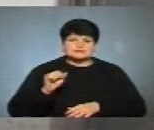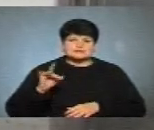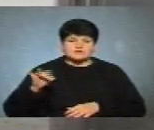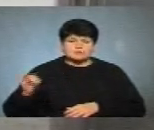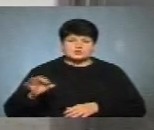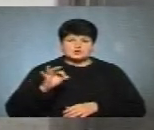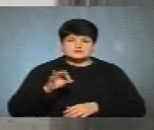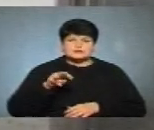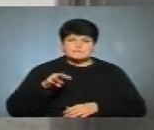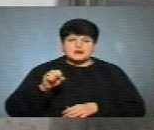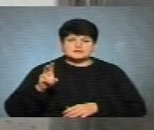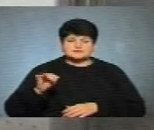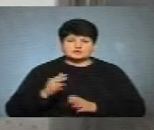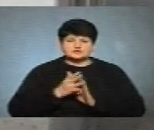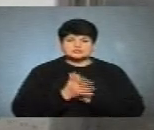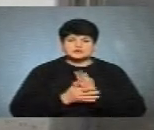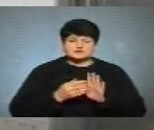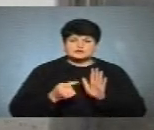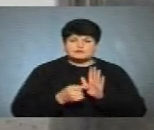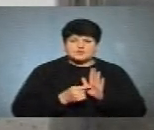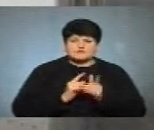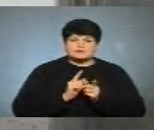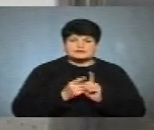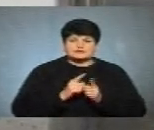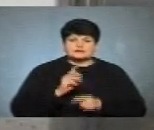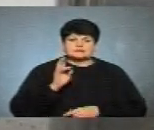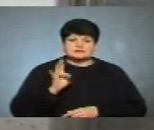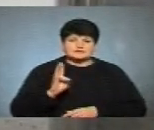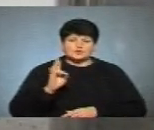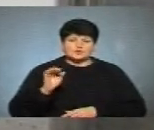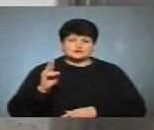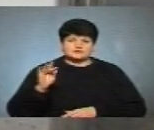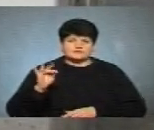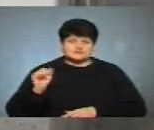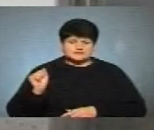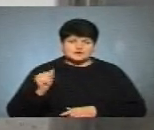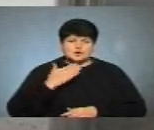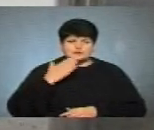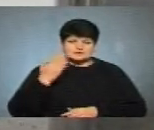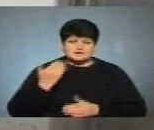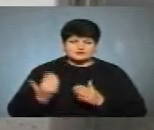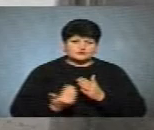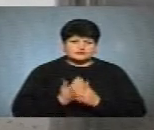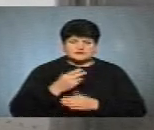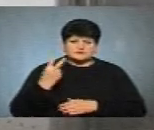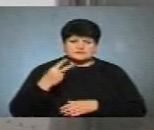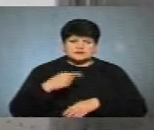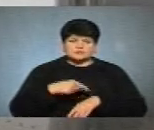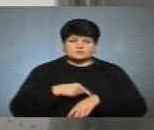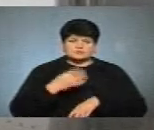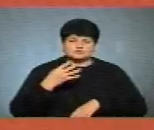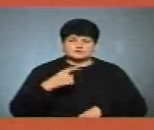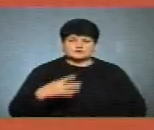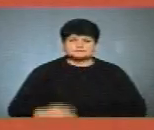Оксана Максимлюк. Ефір жестовою мовою перекладала Надія Коцовська. Останній випуск новин на сьогодні. Дивіться о 20:40.